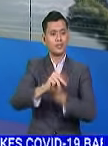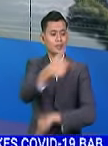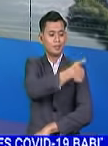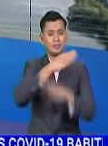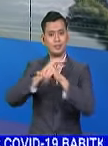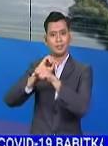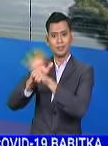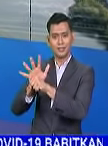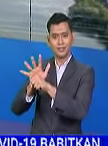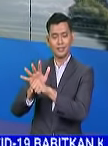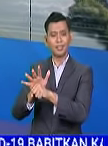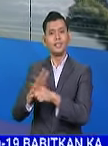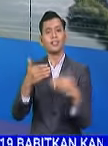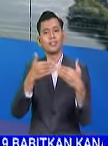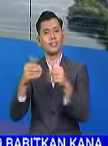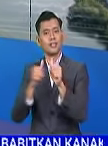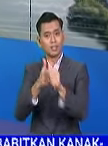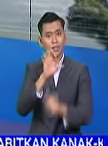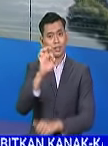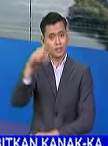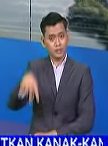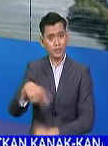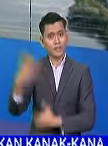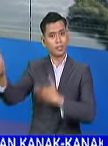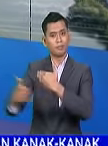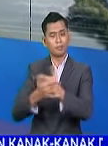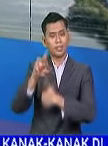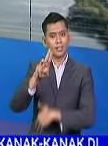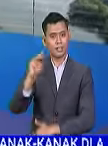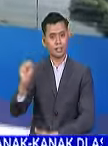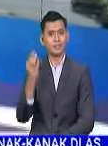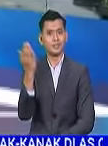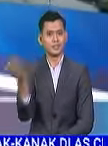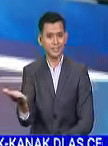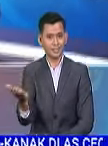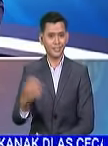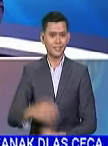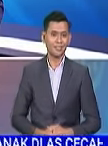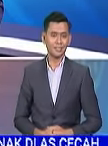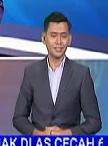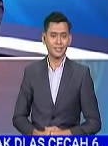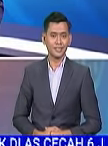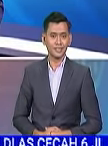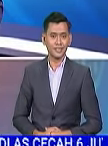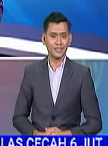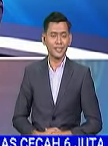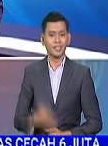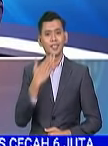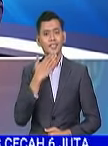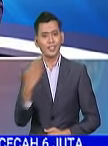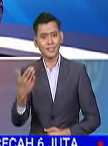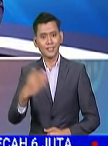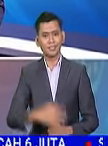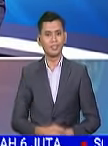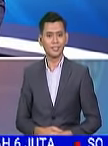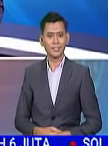imunisasi kebangsaan. Terus patuh SOP. Kembali bersama Alip di Angkasa Puri. Baik Konstantin, terima